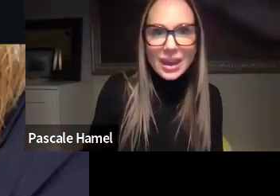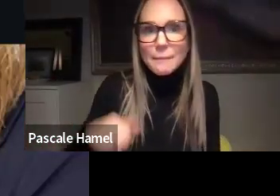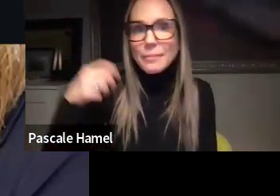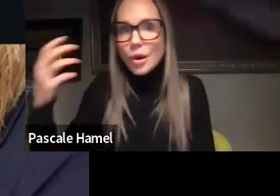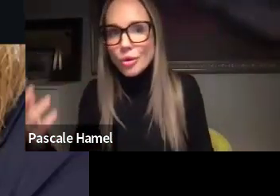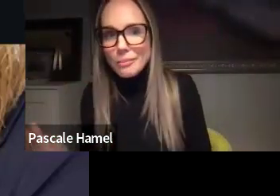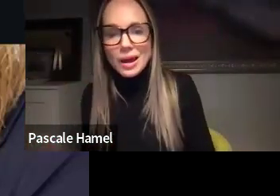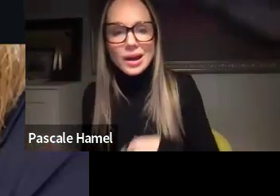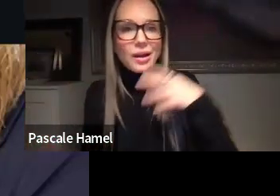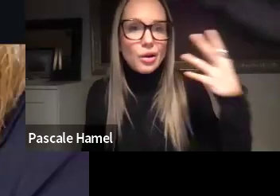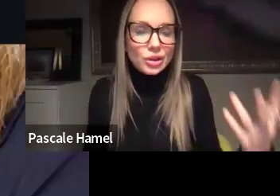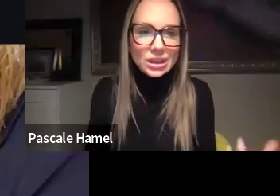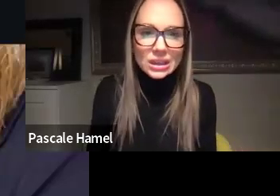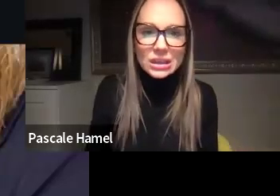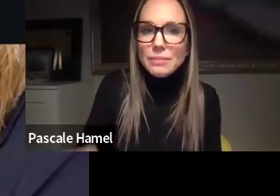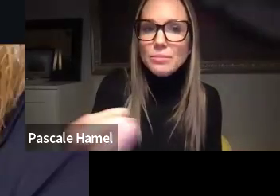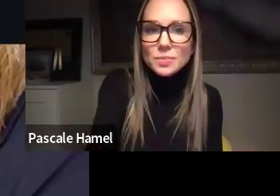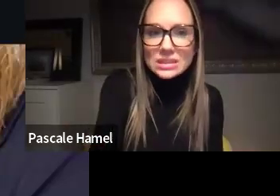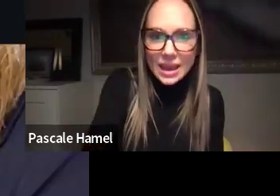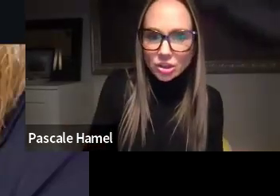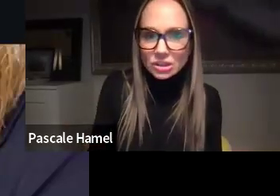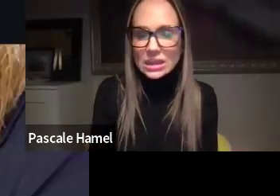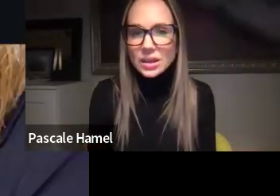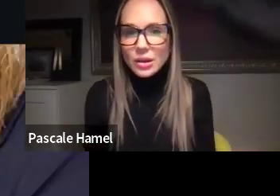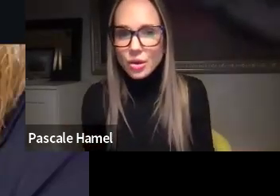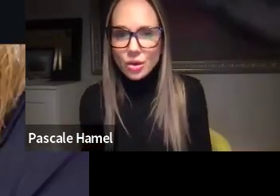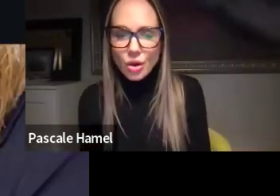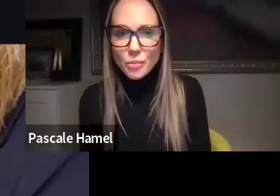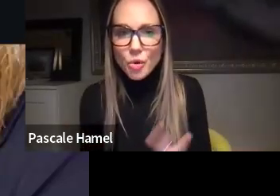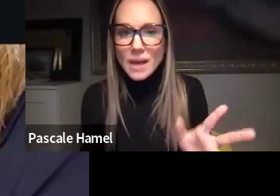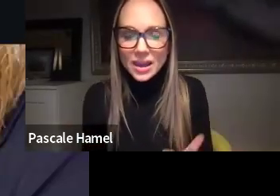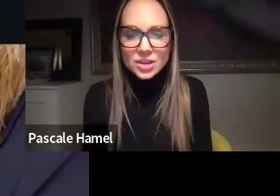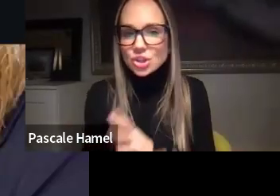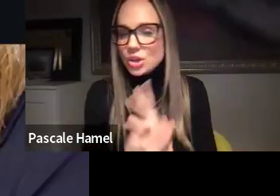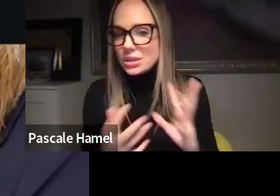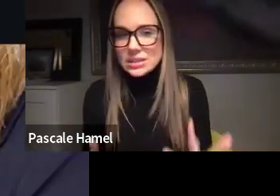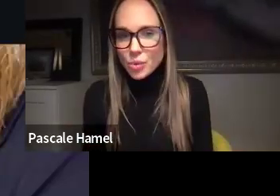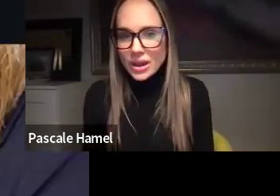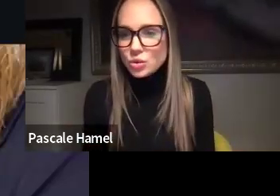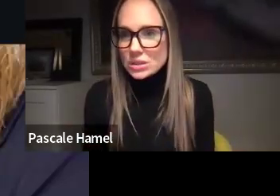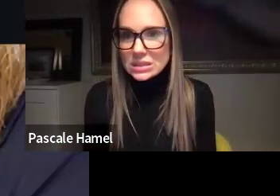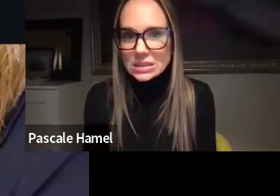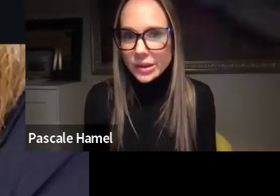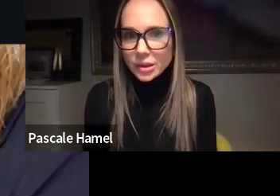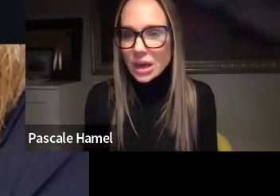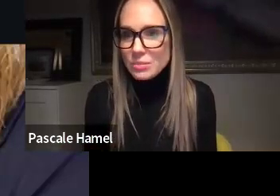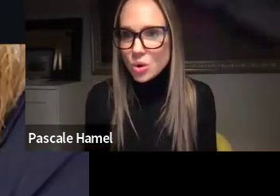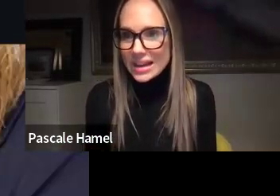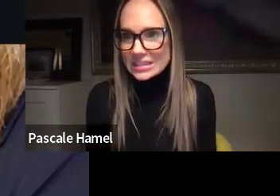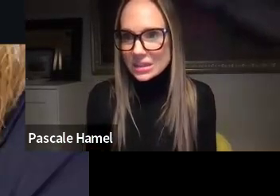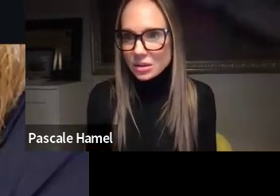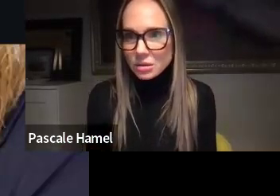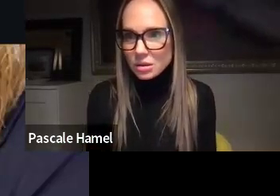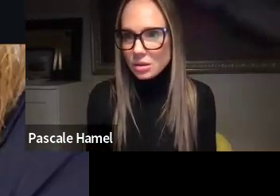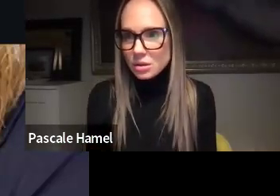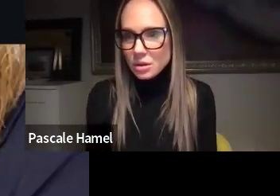un crème, un blanc, un gris, même le petit carotté un peu beige, ça peut être aussi dans les